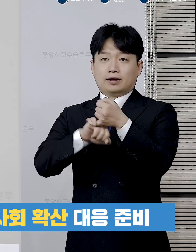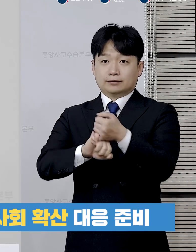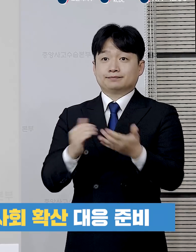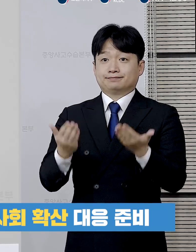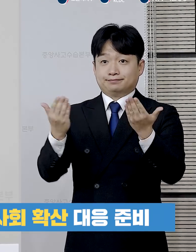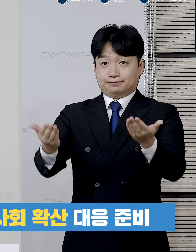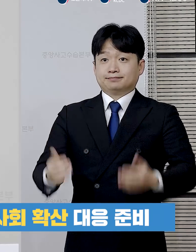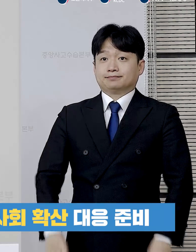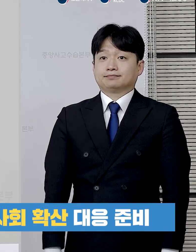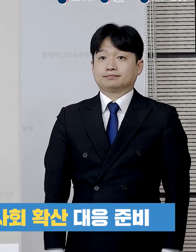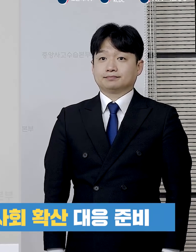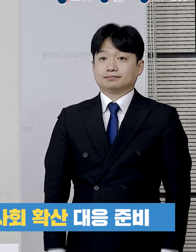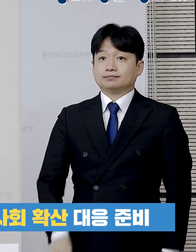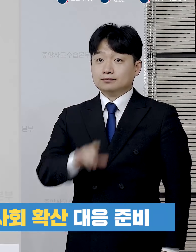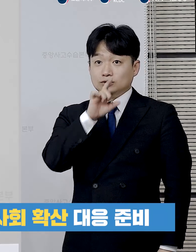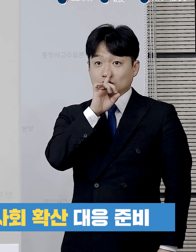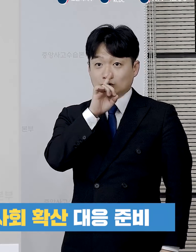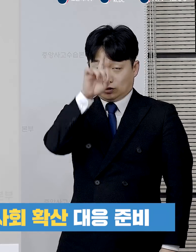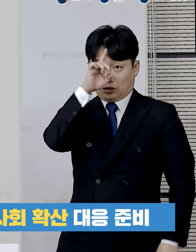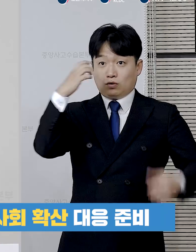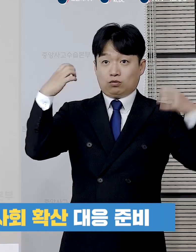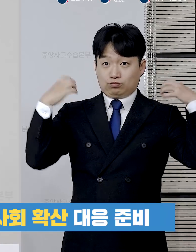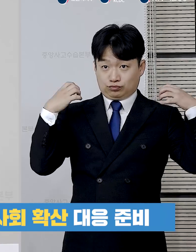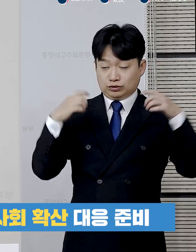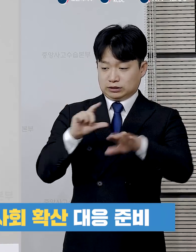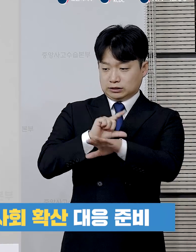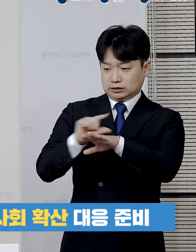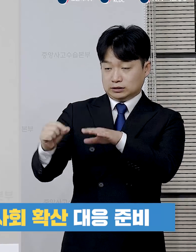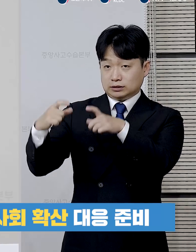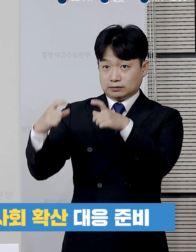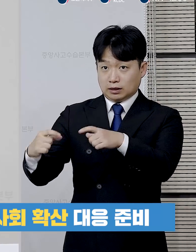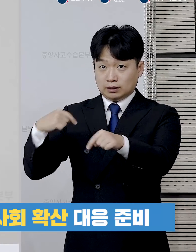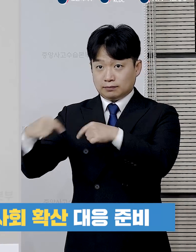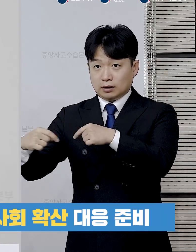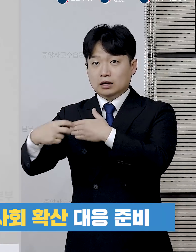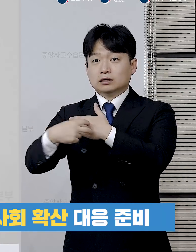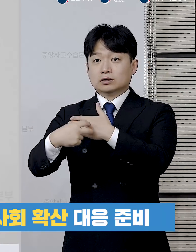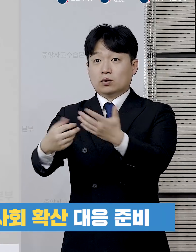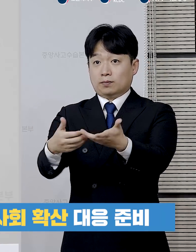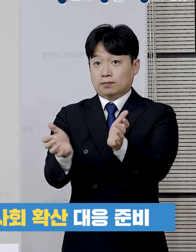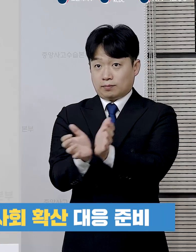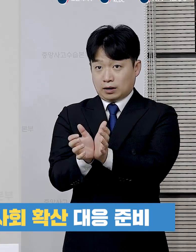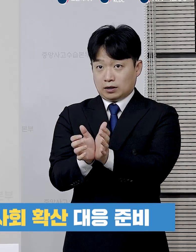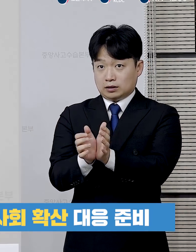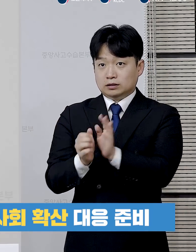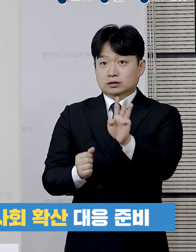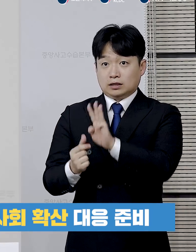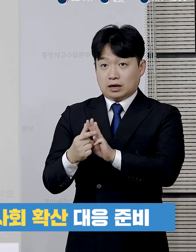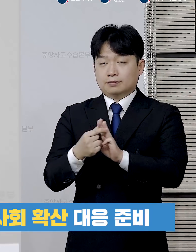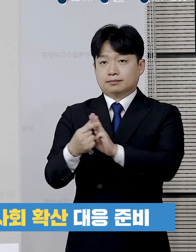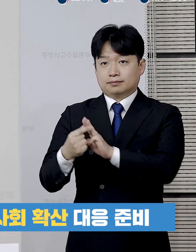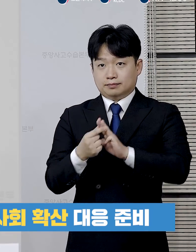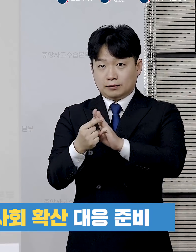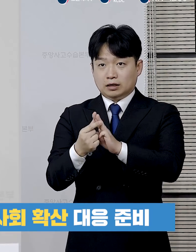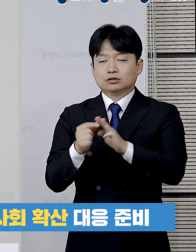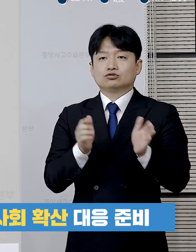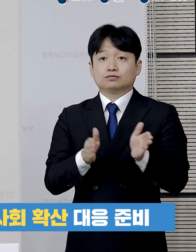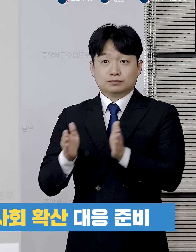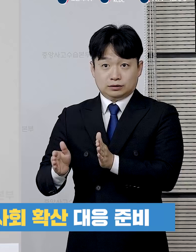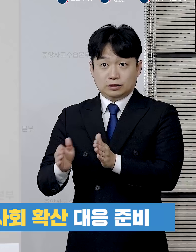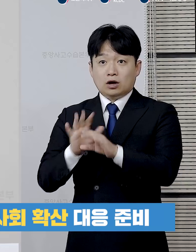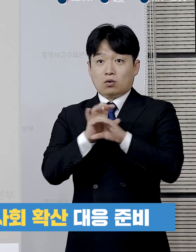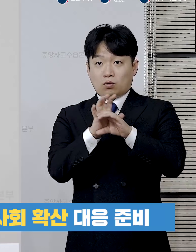나가겠습니다. 중앙정부뿐만 아니라 지자체와 의료계 협력해서 지역사회 중심의 대응 체계